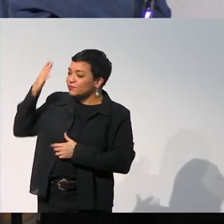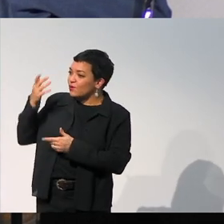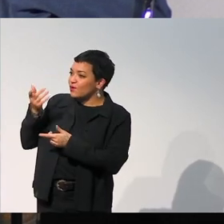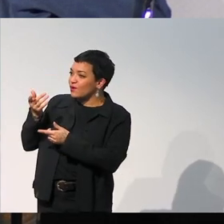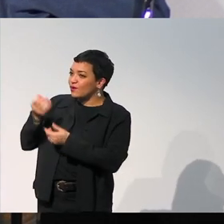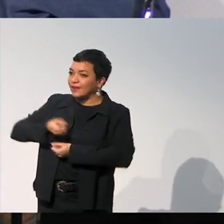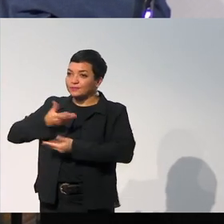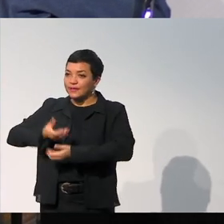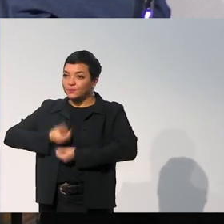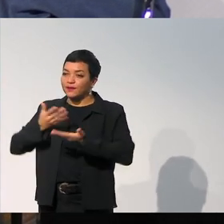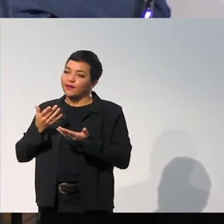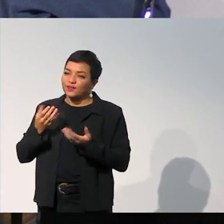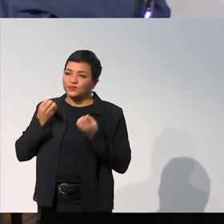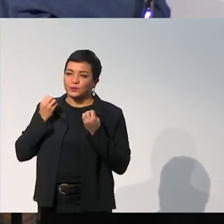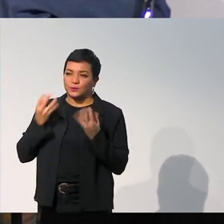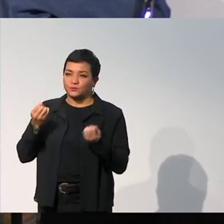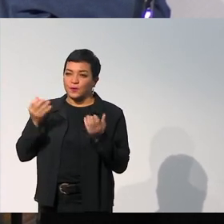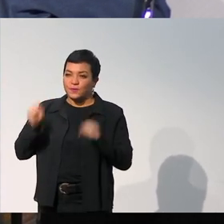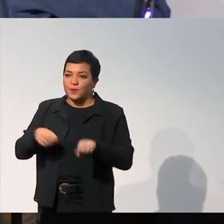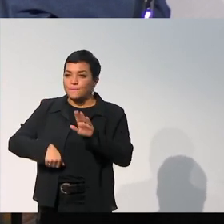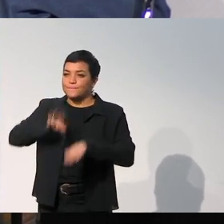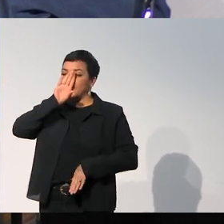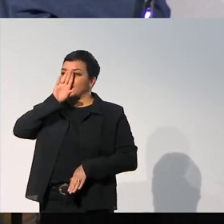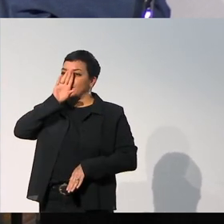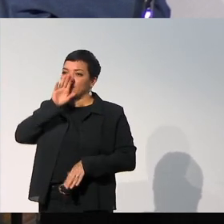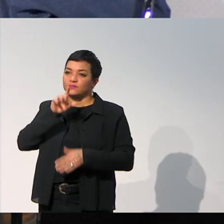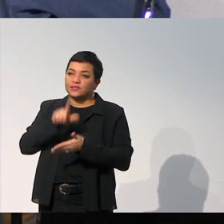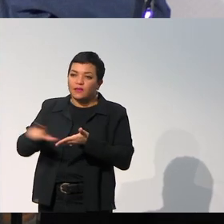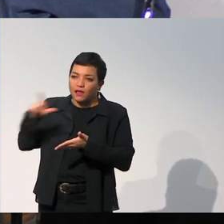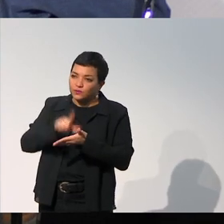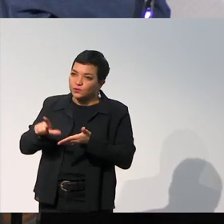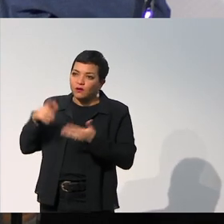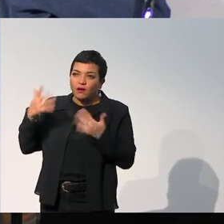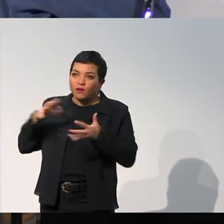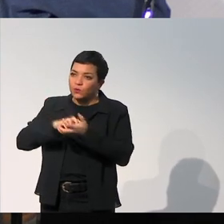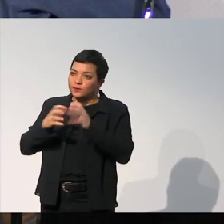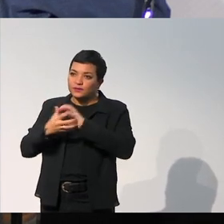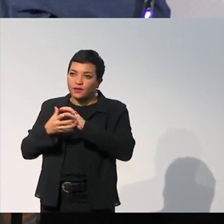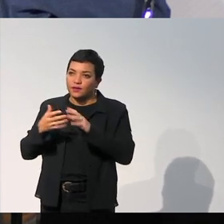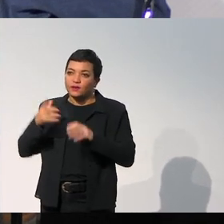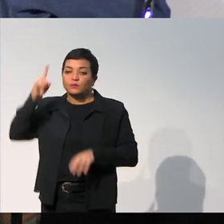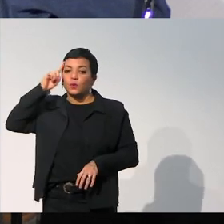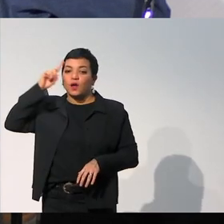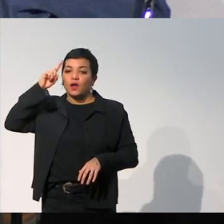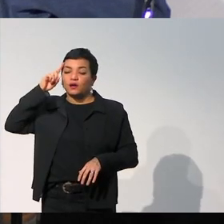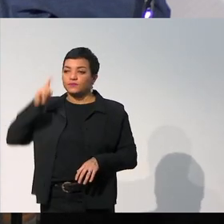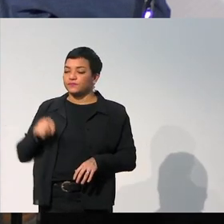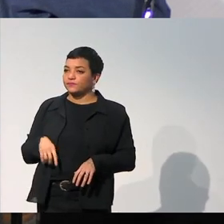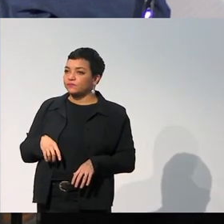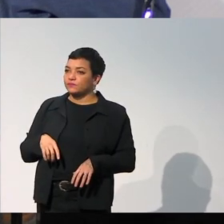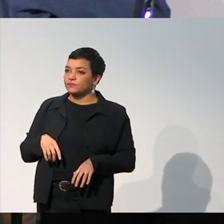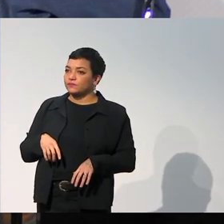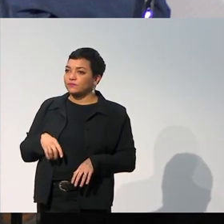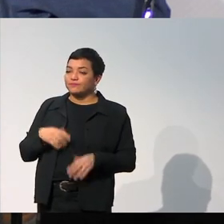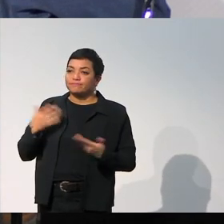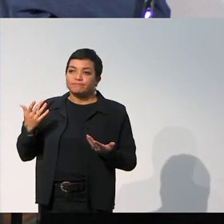de parler les animaux, c'est toujours un piège, en fait, en sciences sociales ou dans la littérature. Je pense que c'est très, très compliqué. Pourquoi c'est compliqué? Parce qu'on est confronté toujours